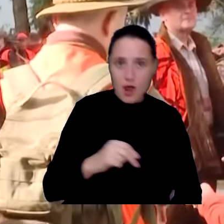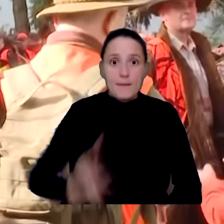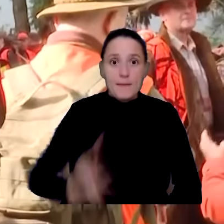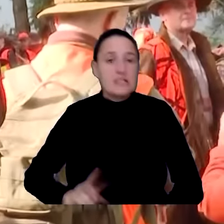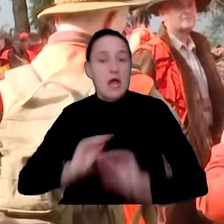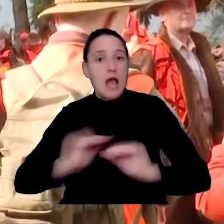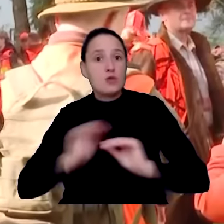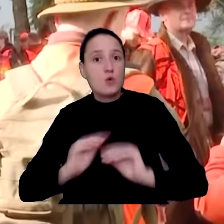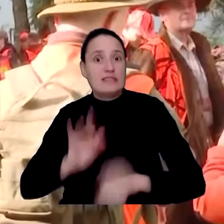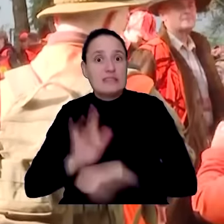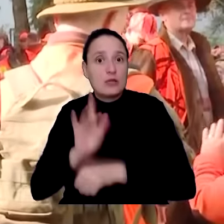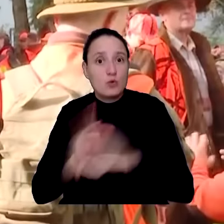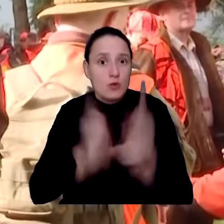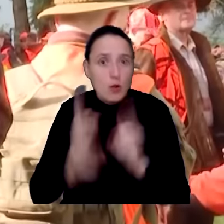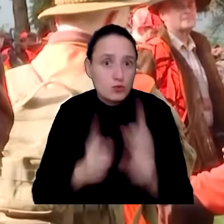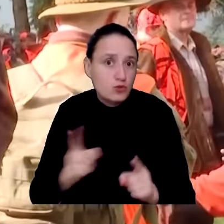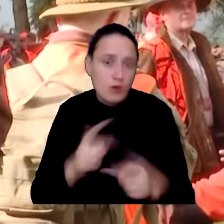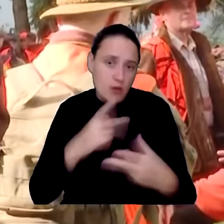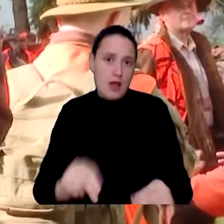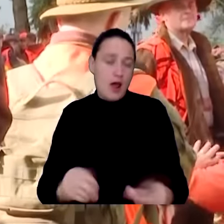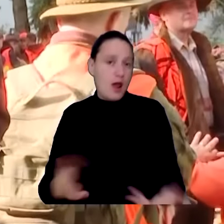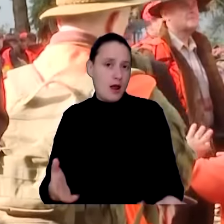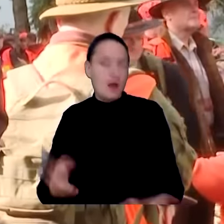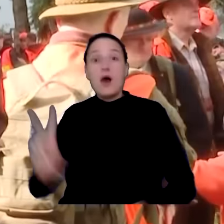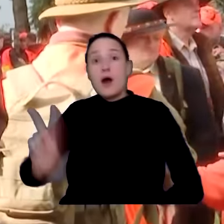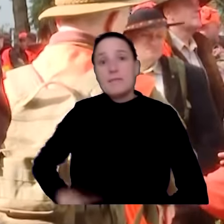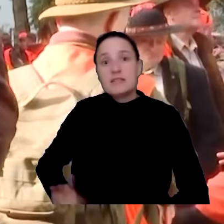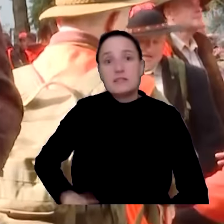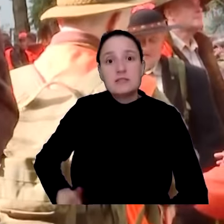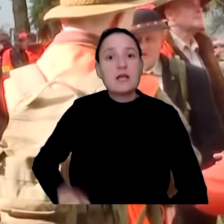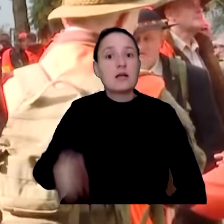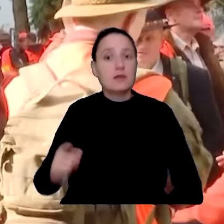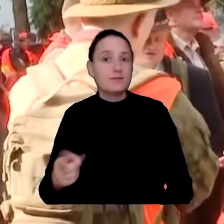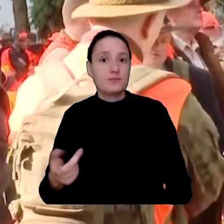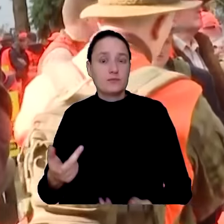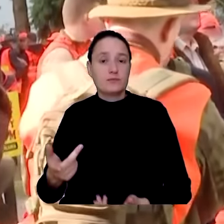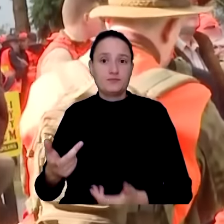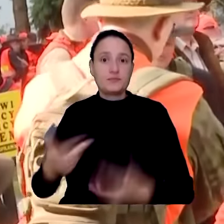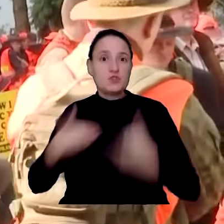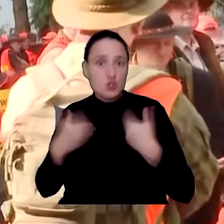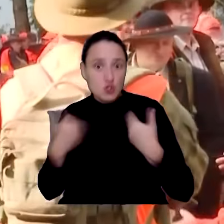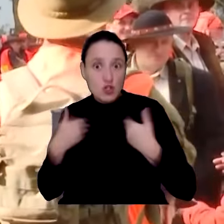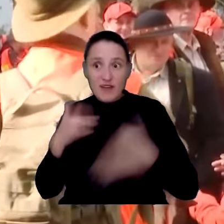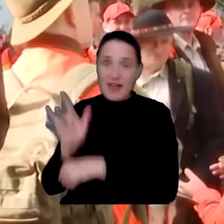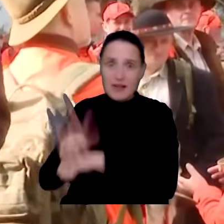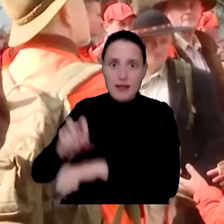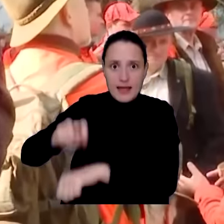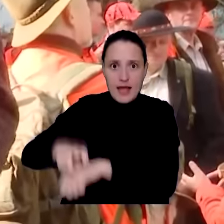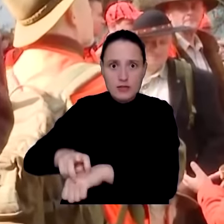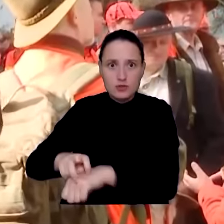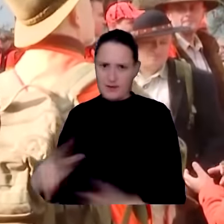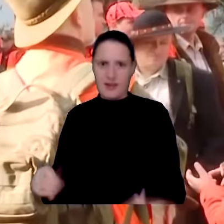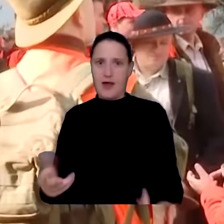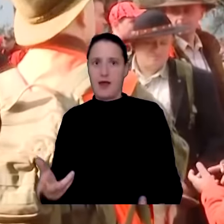edukacji wylewała wiadra pomyj na nauczycieli, nauczycielki. Nie widziałem, żeby minister zdrowia oskarżała